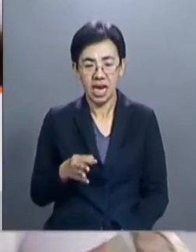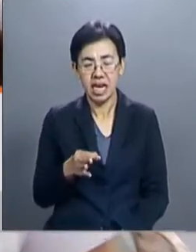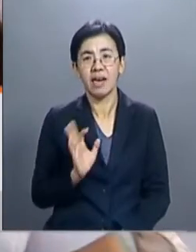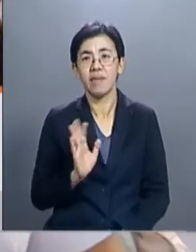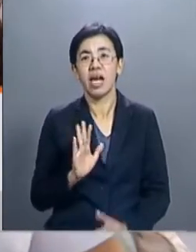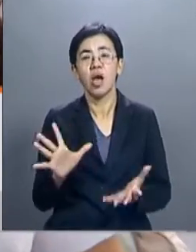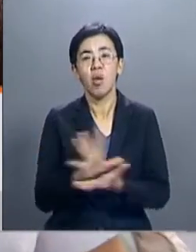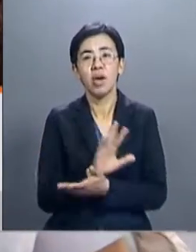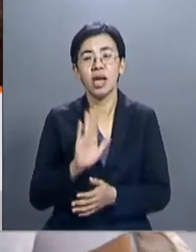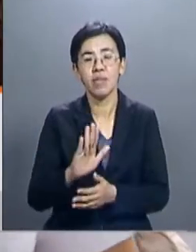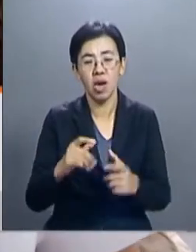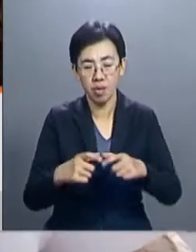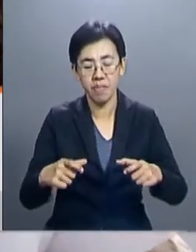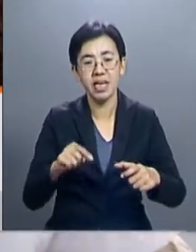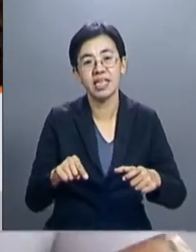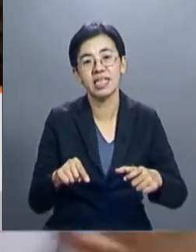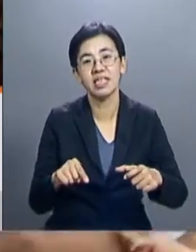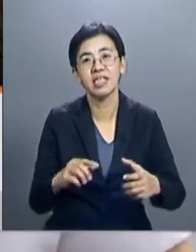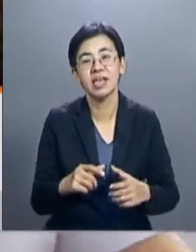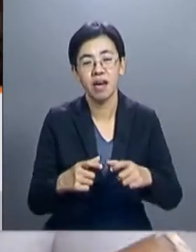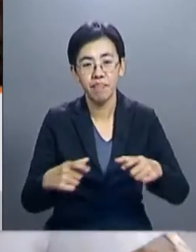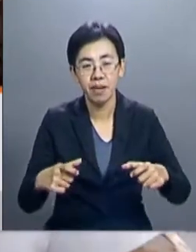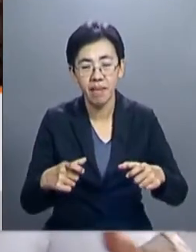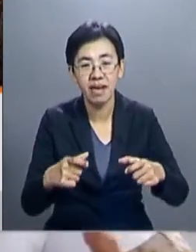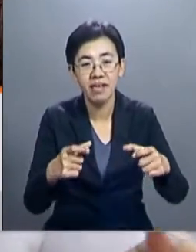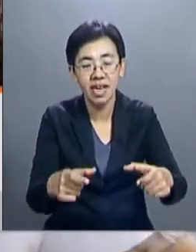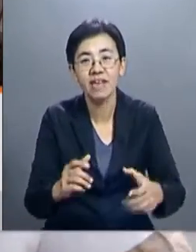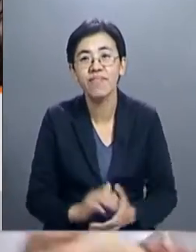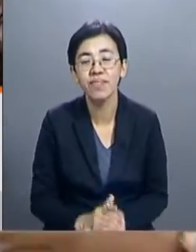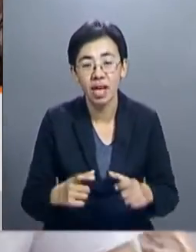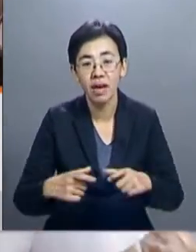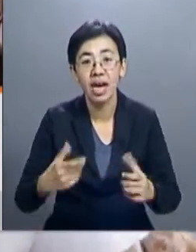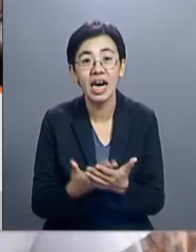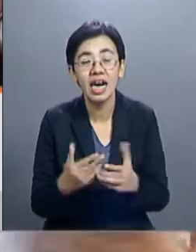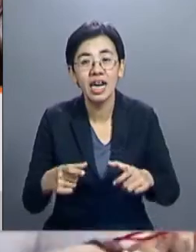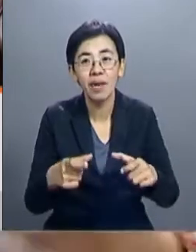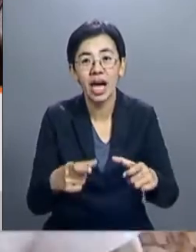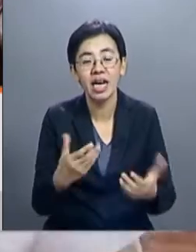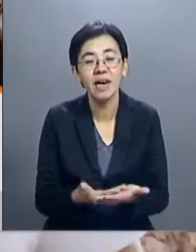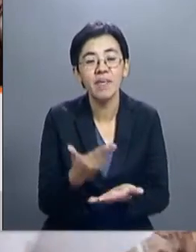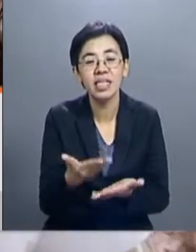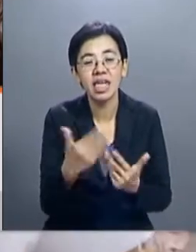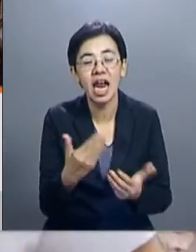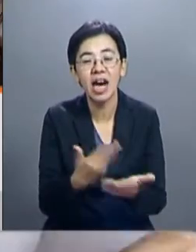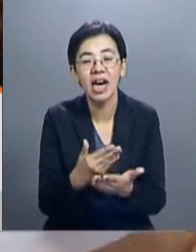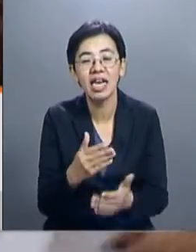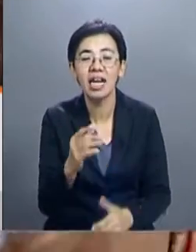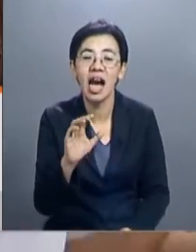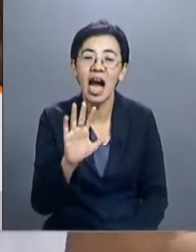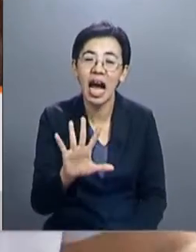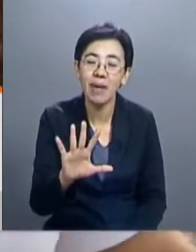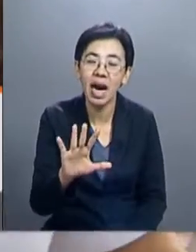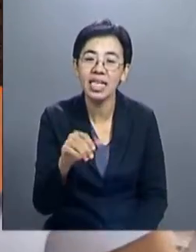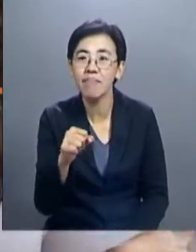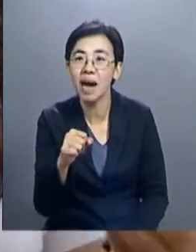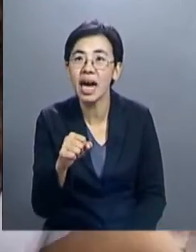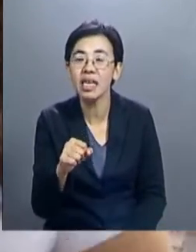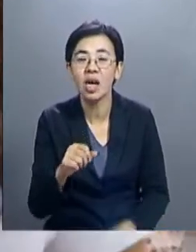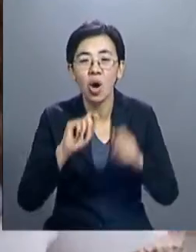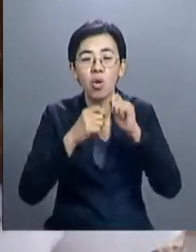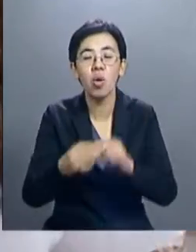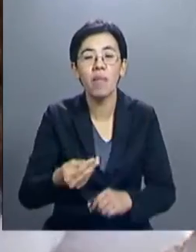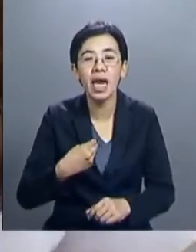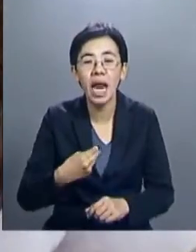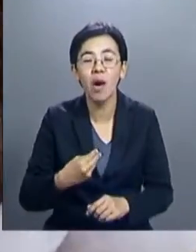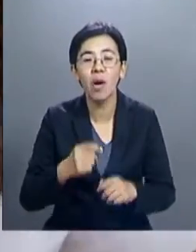นธรรมเขาจะเป็นแบงก์อะค่ะใช่แล้วพอเรามีซื้อของใช่ไหมคะแล้วมีเงินทอน5บาท10บาทอย่างเงี้ยก็จะแบบเอาลูกอมให้เราเอามาฝ